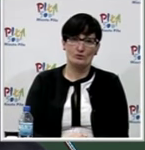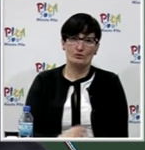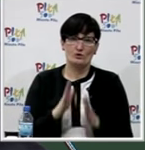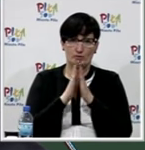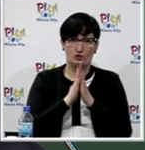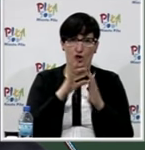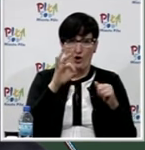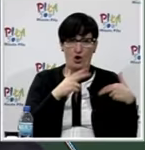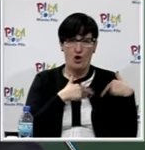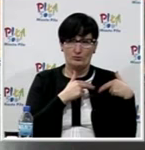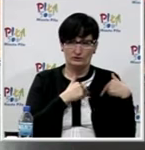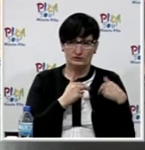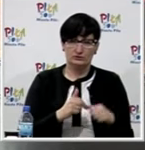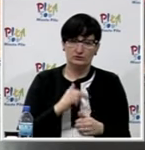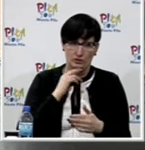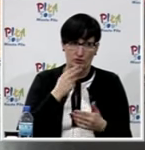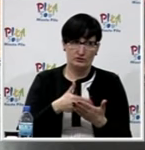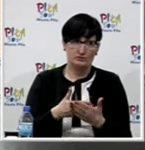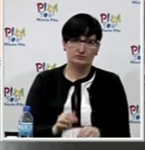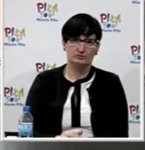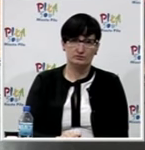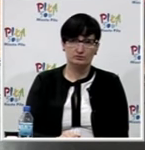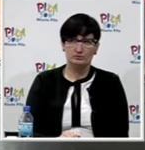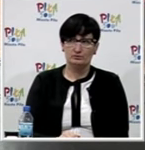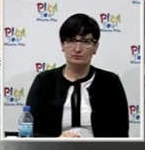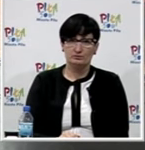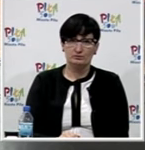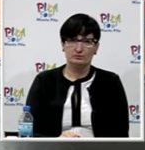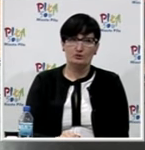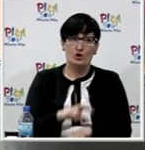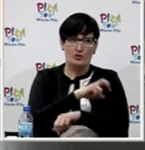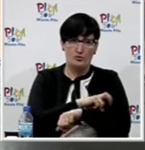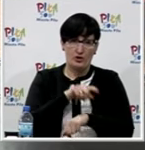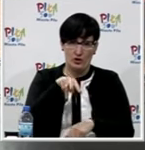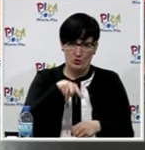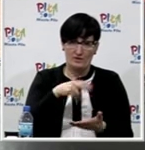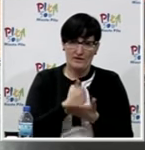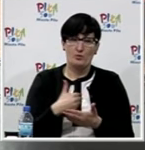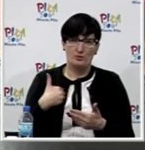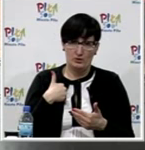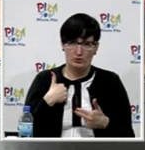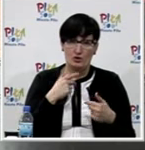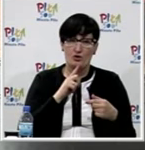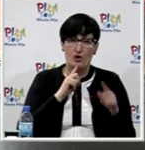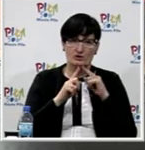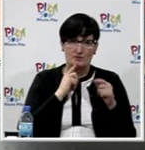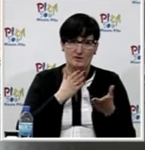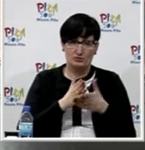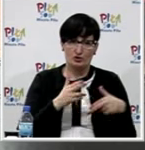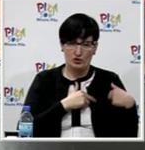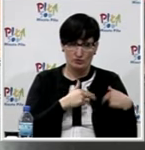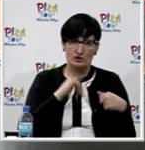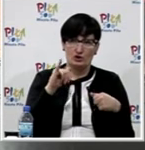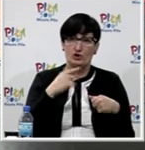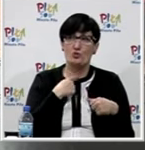Spraw Społecznych. Pan przewodniczący Włodzimierz Bystrzycki. Panie przewodniczący, Wysoka Rado, projekt tej uchwały również był omówiony przez komisję i przyjęty jednogłośnie. Dziękuję